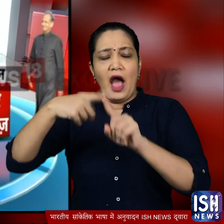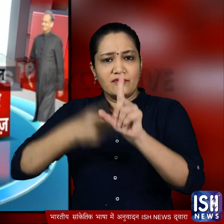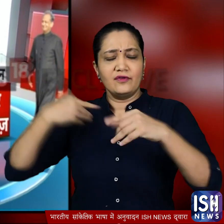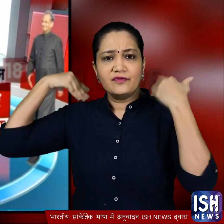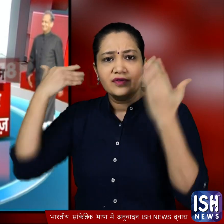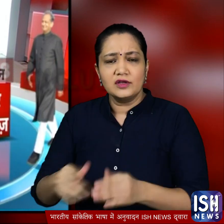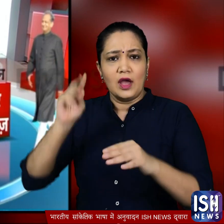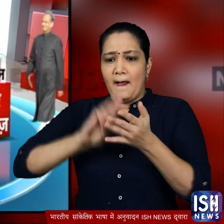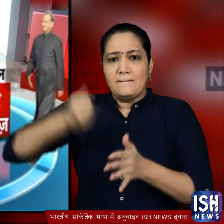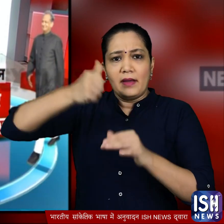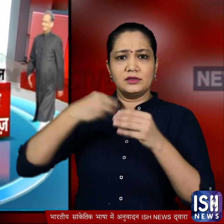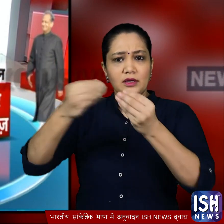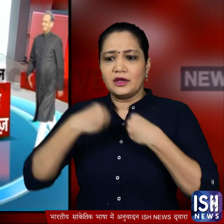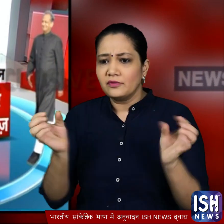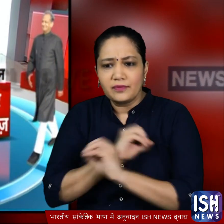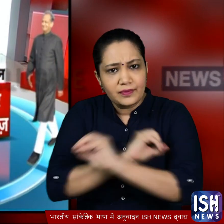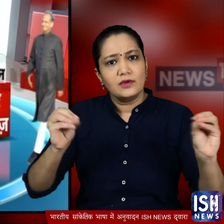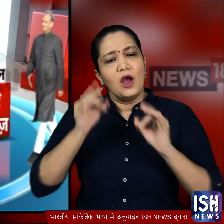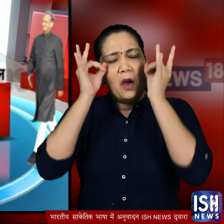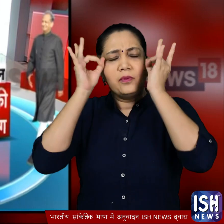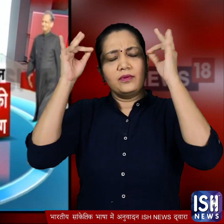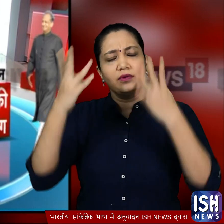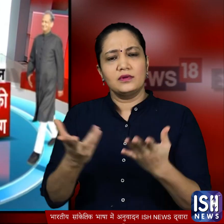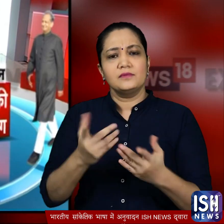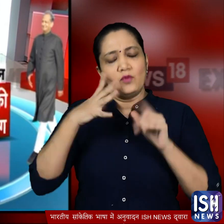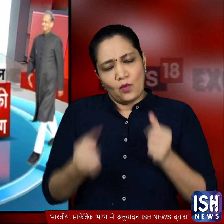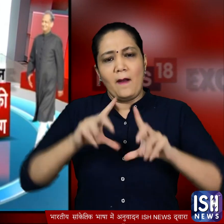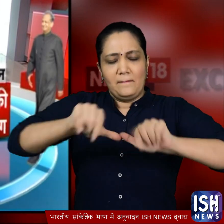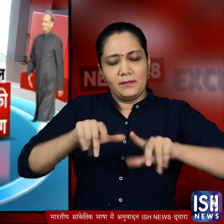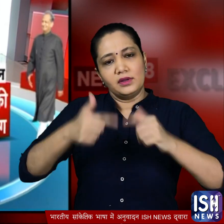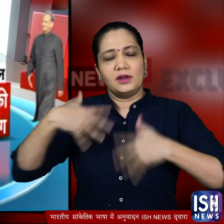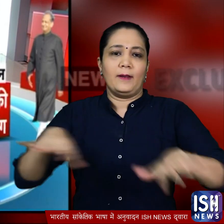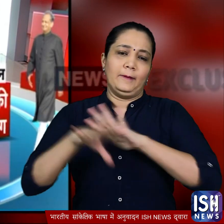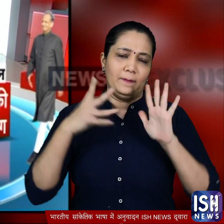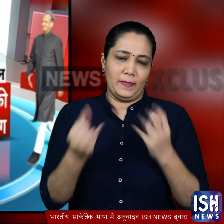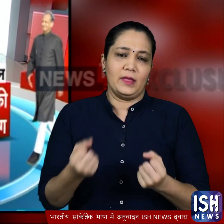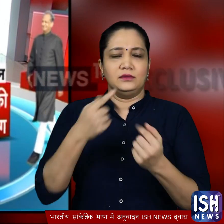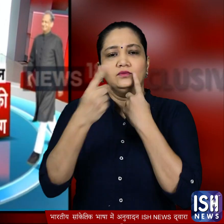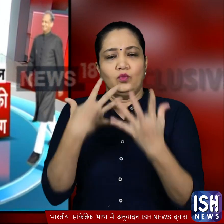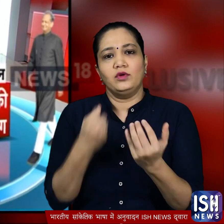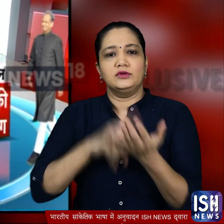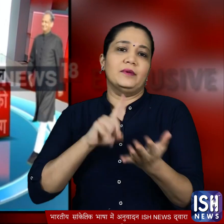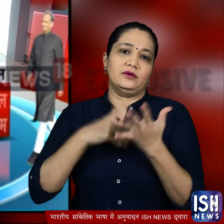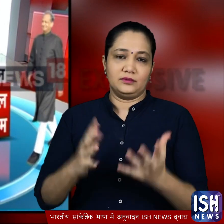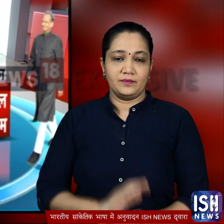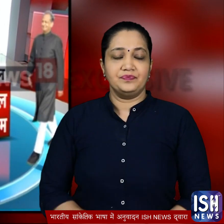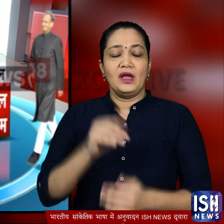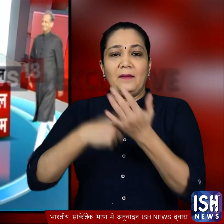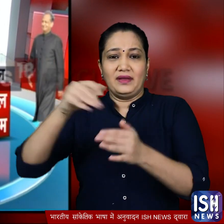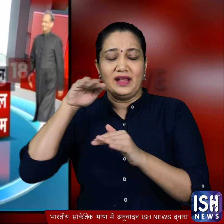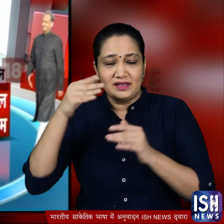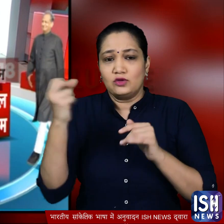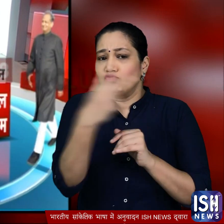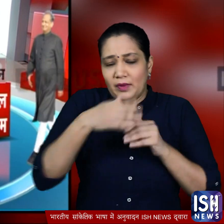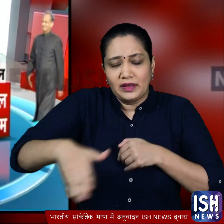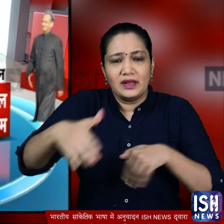भी मंत्री नहीं बनाए जाने पर नाराजगी जताई और एक साथ बैठक कर इन लोगों ने मंत्रिमंडल विस्तार करने की मांग की। लेकिन राजस्थान में अगले 2